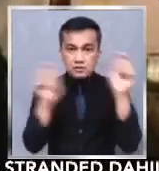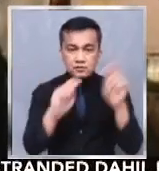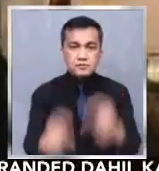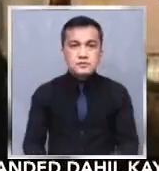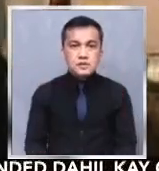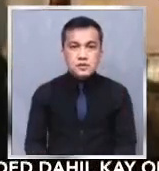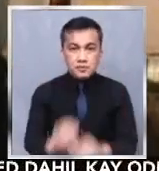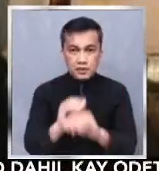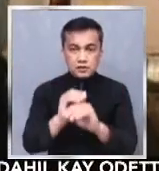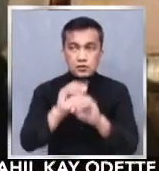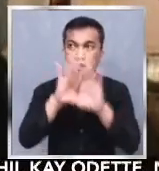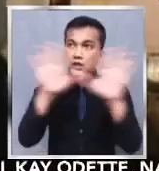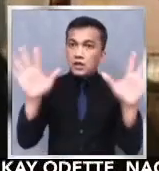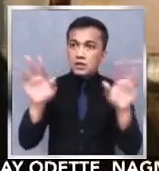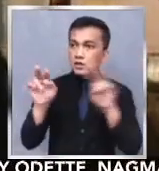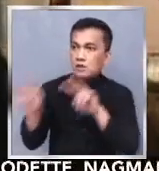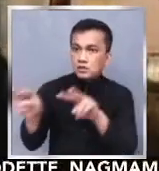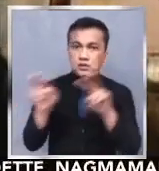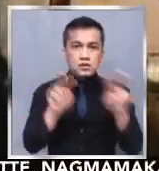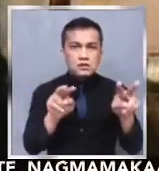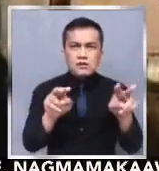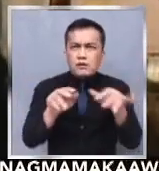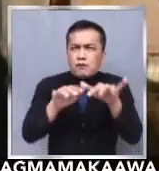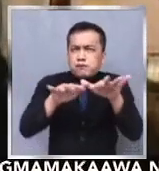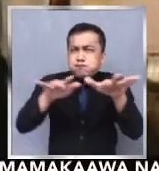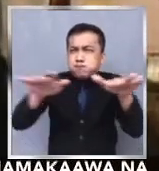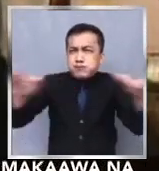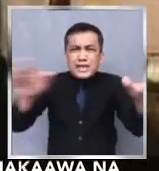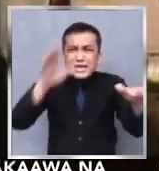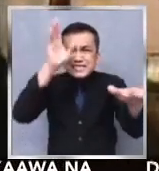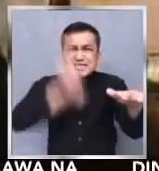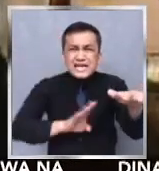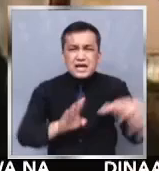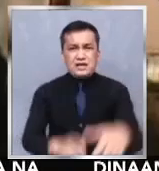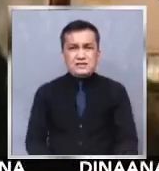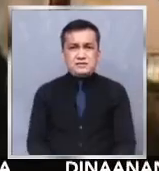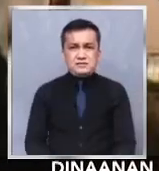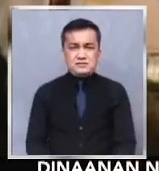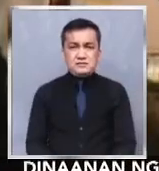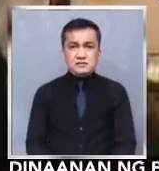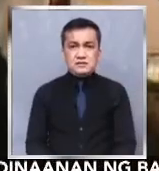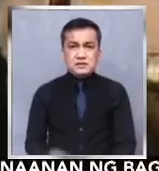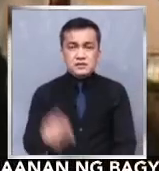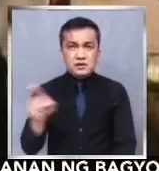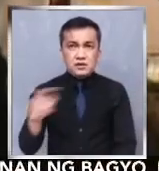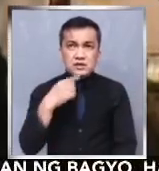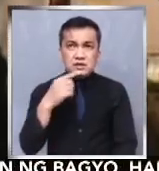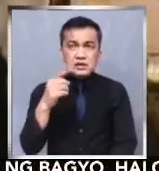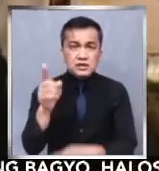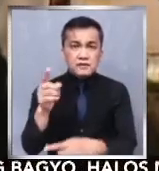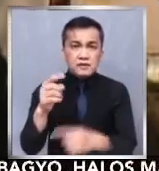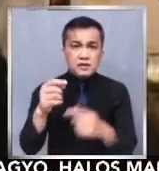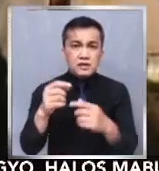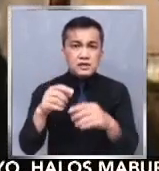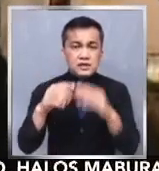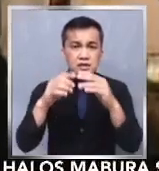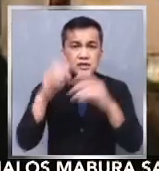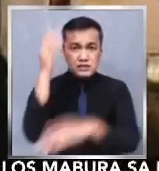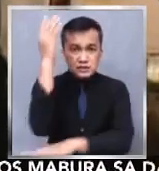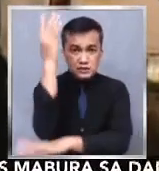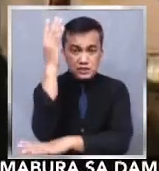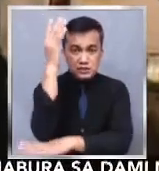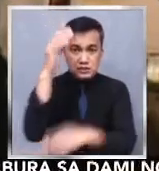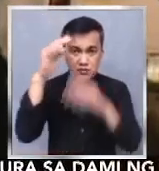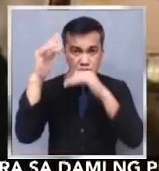tumambad ang lawak ng pinsalang dala ng bagyo. Bumigay ang Tree of Hope na itinayo sa sentro ng lungsod ng Cebu.